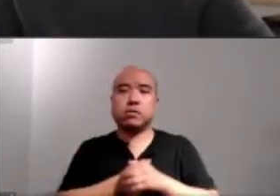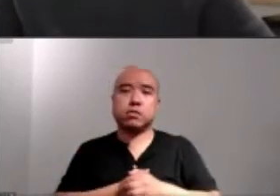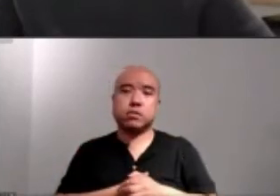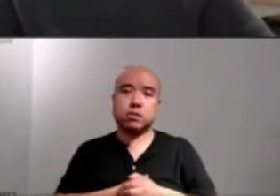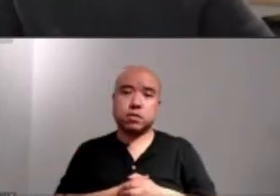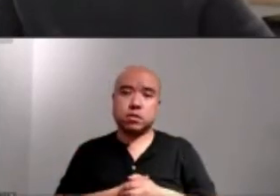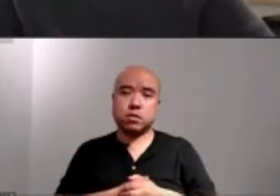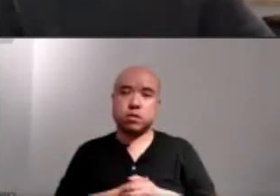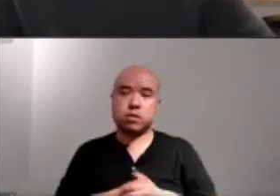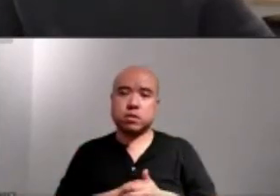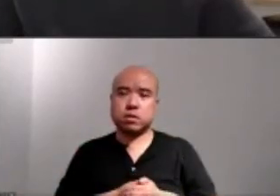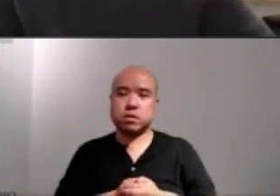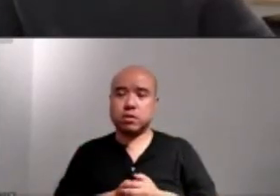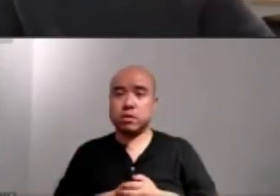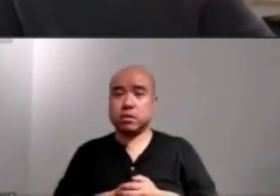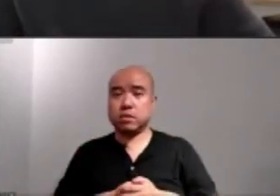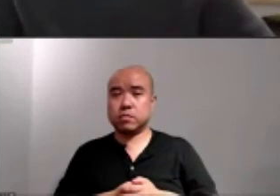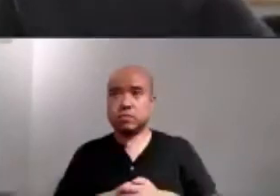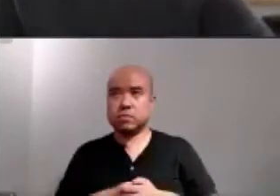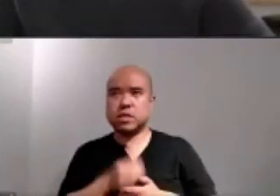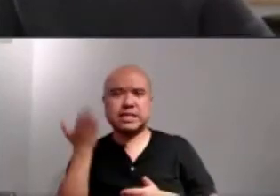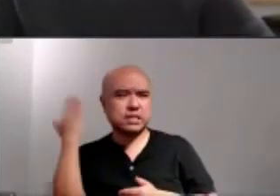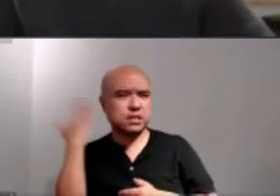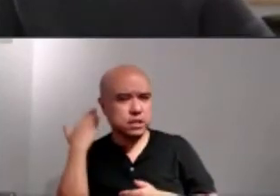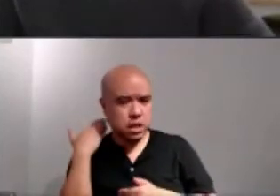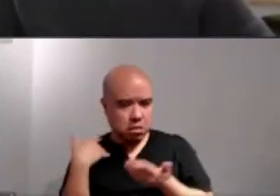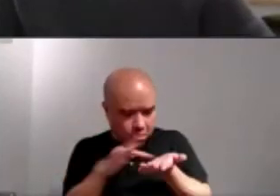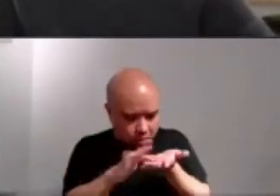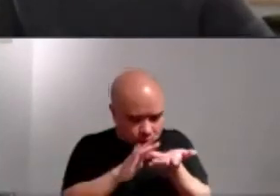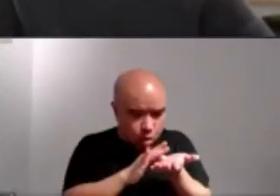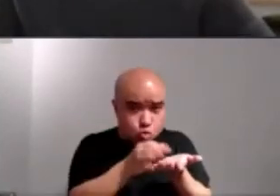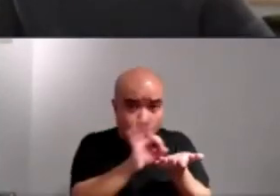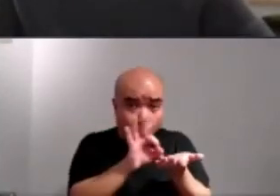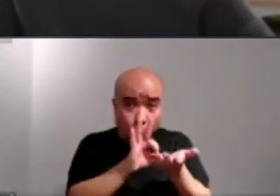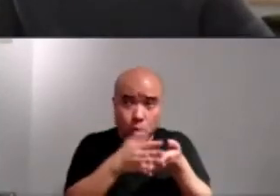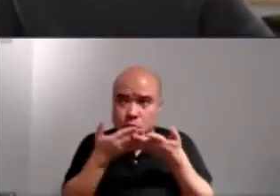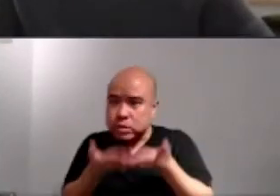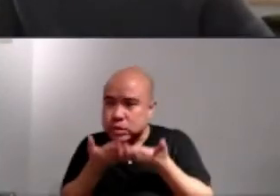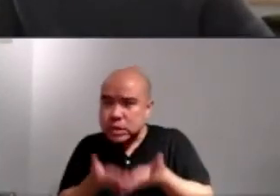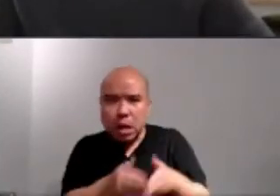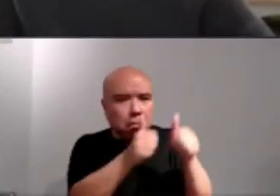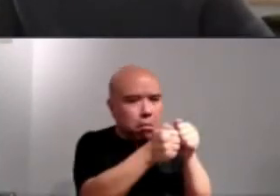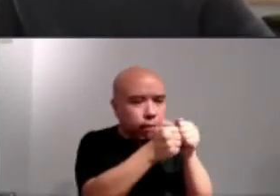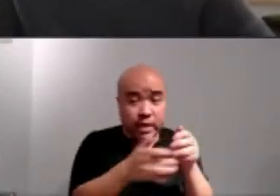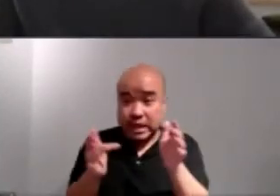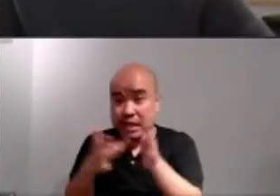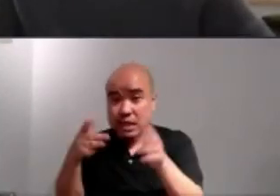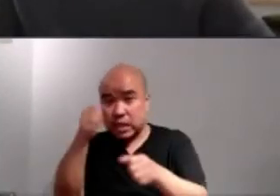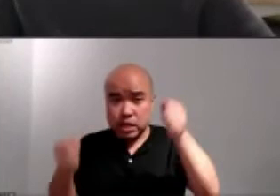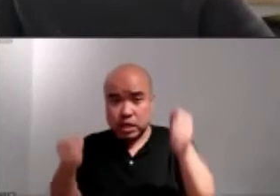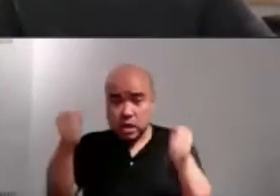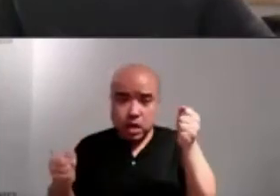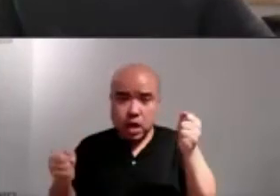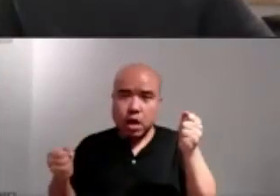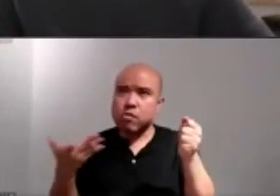由可能電子嘢都未有，就已經創造咗遊戲機又好，車又好，電子車又好，我相信可